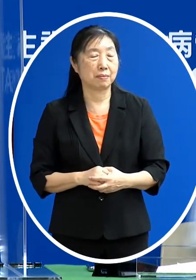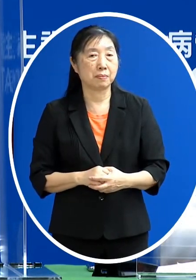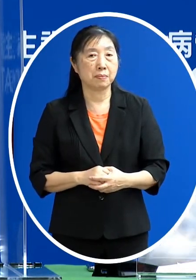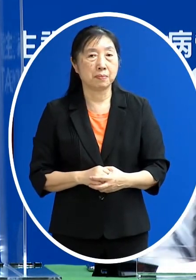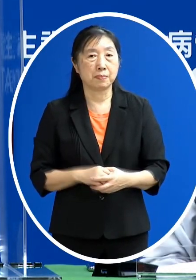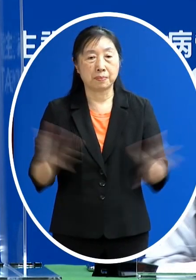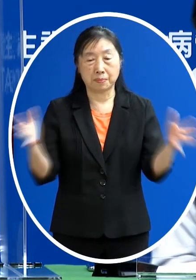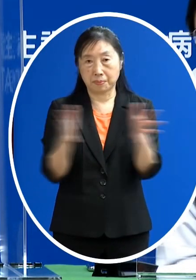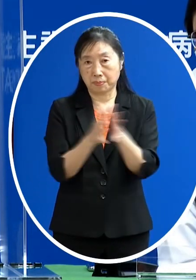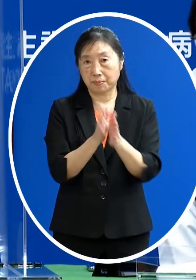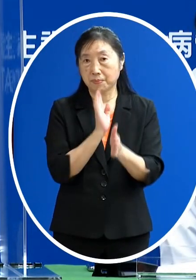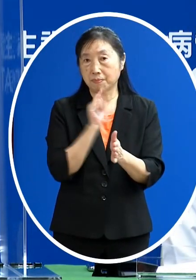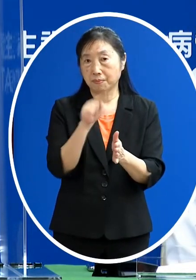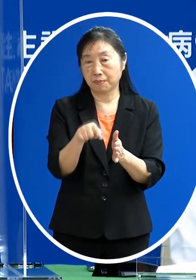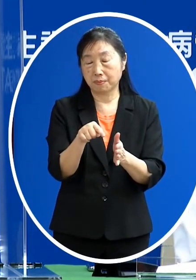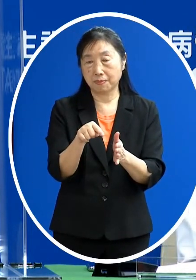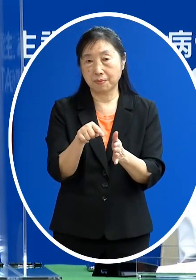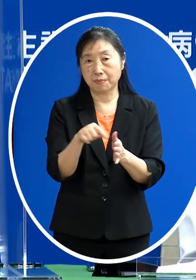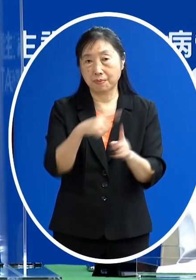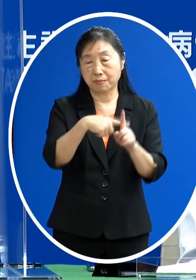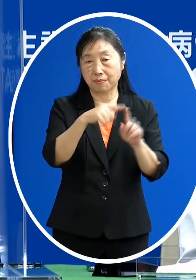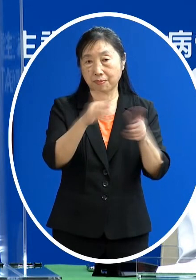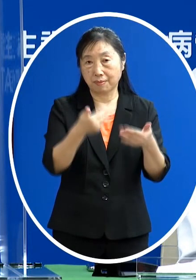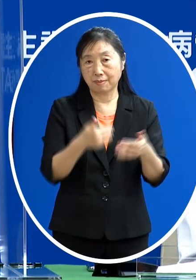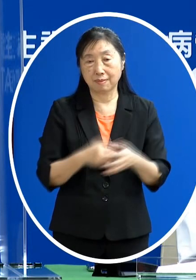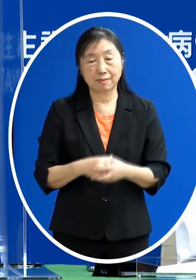所以总共现在的一个轻症，